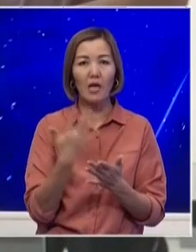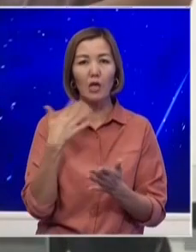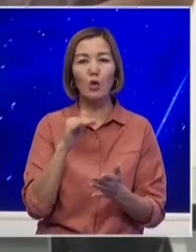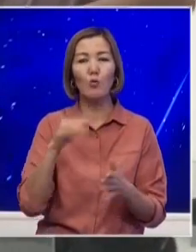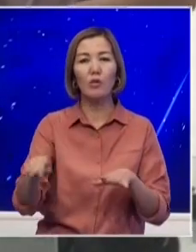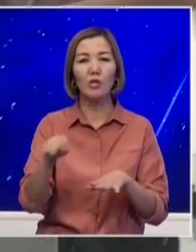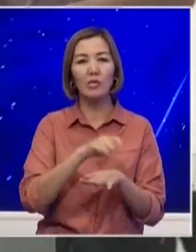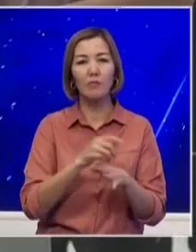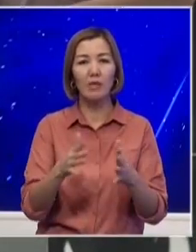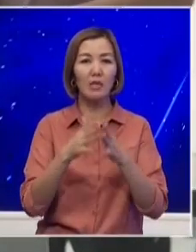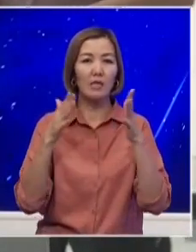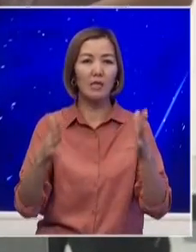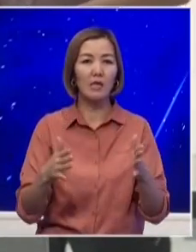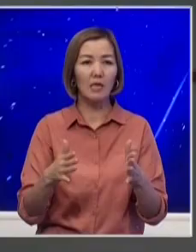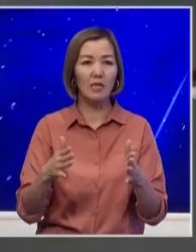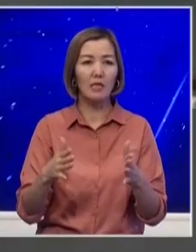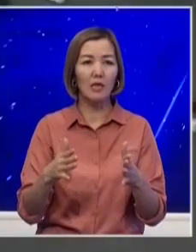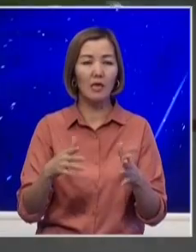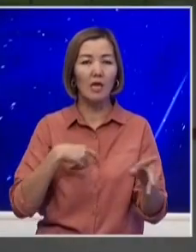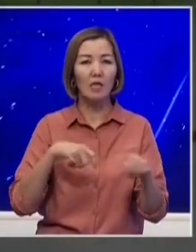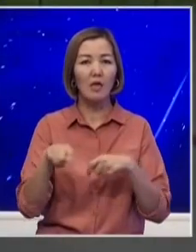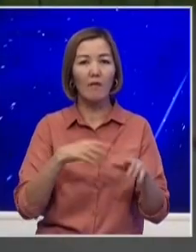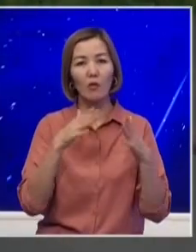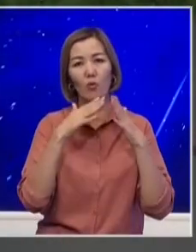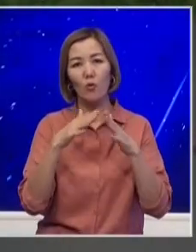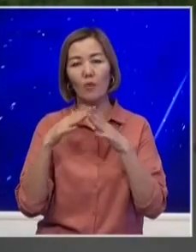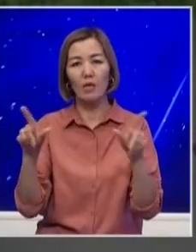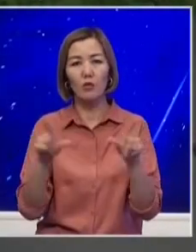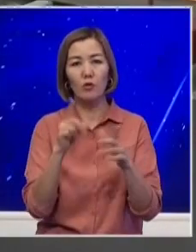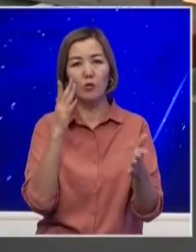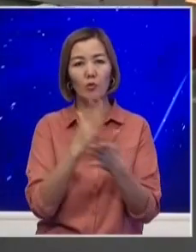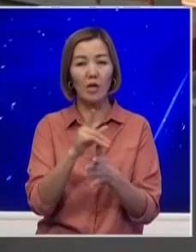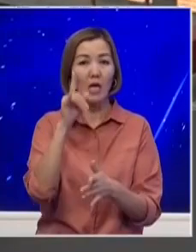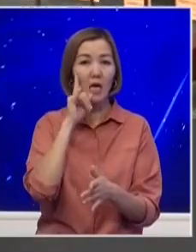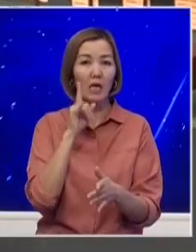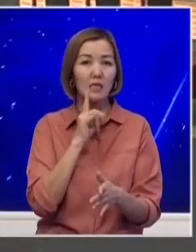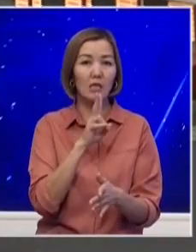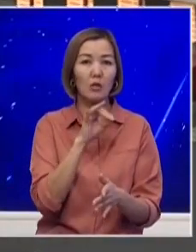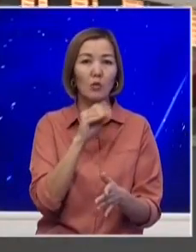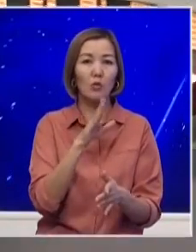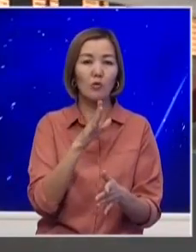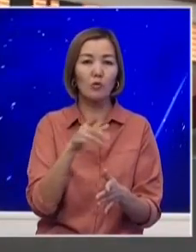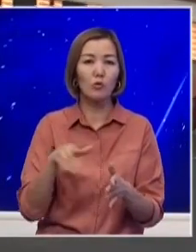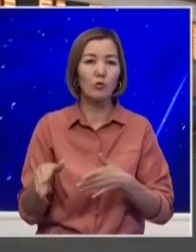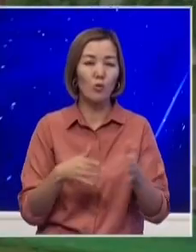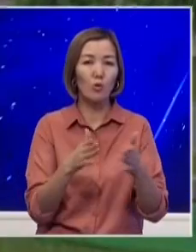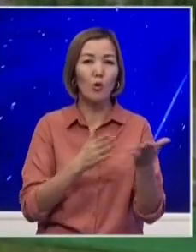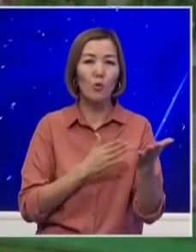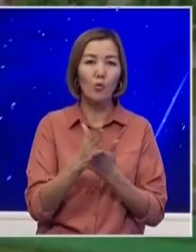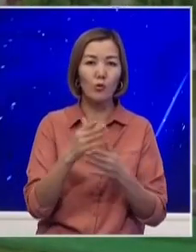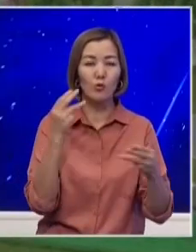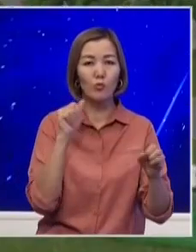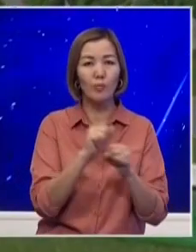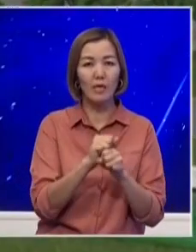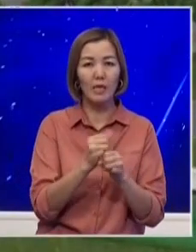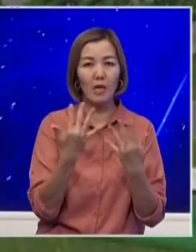шаршы метрден асатын портта негізінен тауар қоймалары мен дүкендер орналасқан. Қазақстанның нұржол өткізу бекеті арқылы ауыл шаруашылық тауарлары